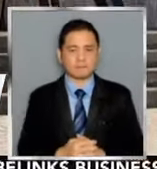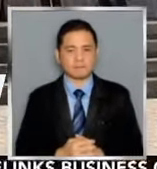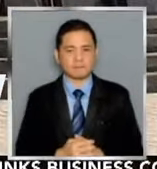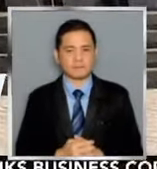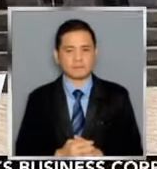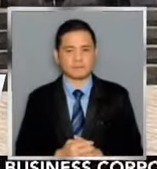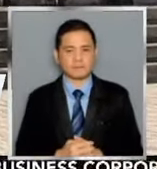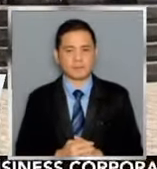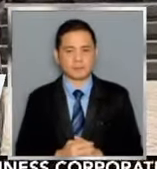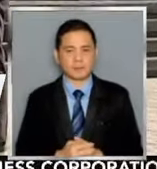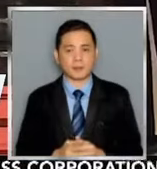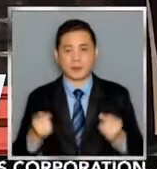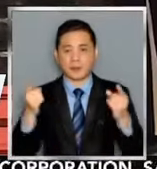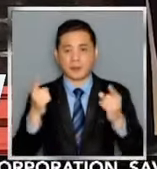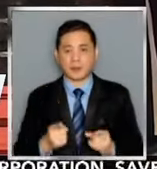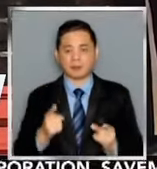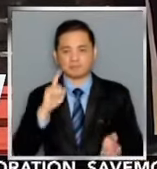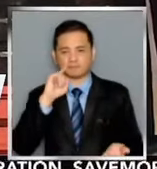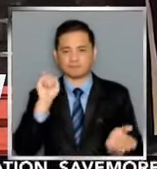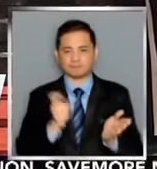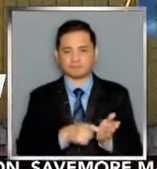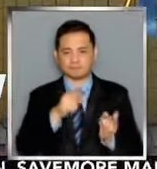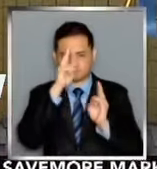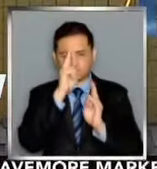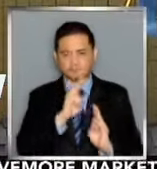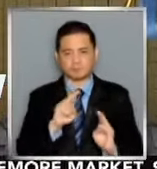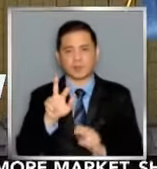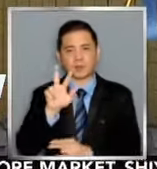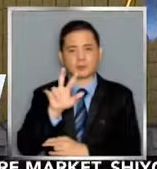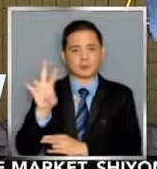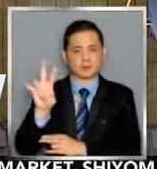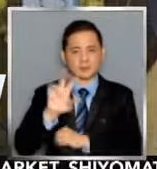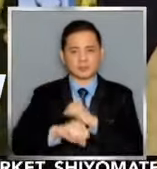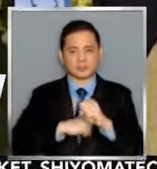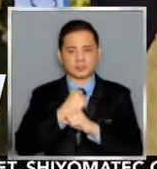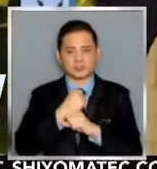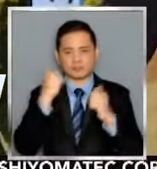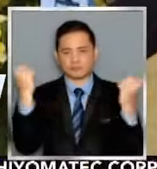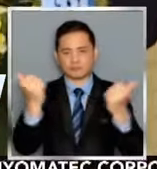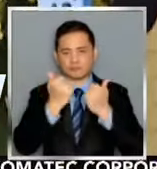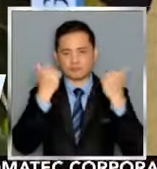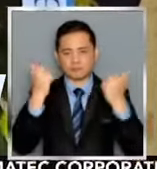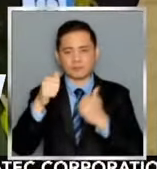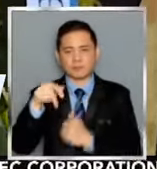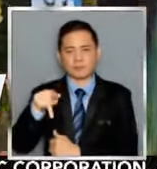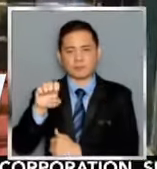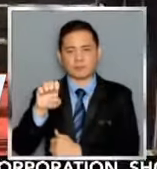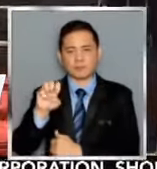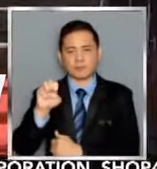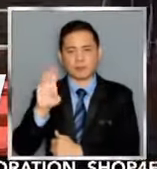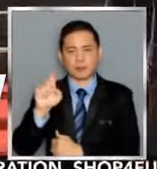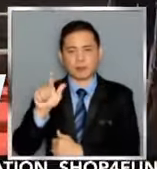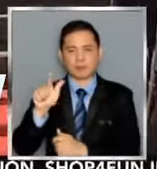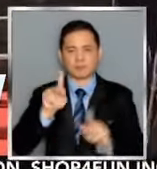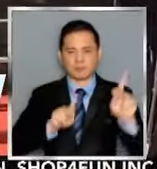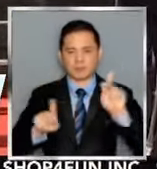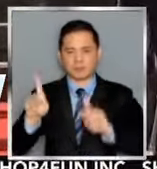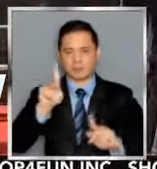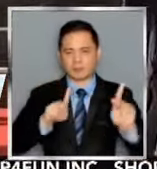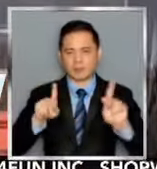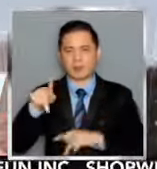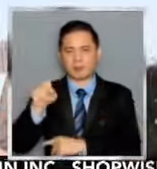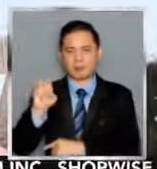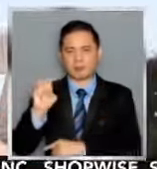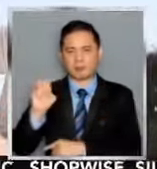ginunita ang 37th anibersaryo ng People Power Revolution. Nanguna sa wreath laying si Quezon City Mayor Joy